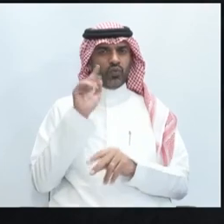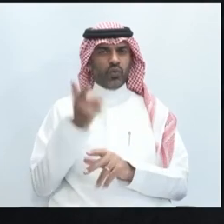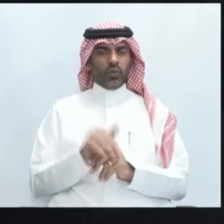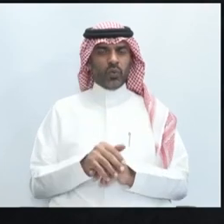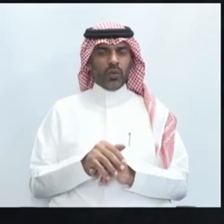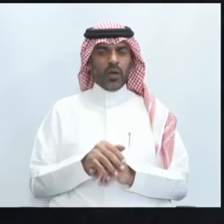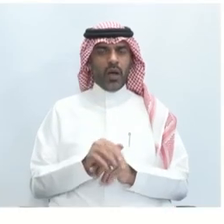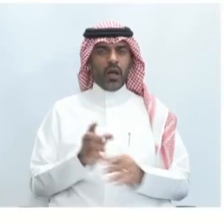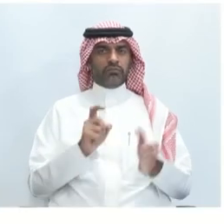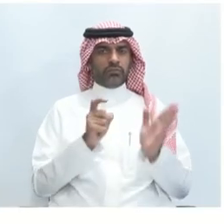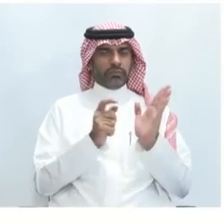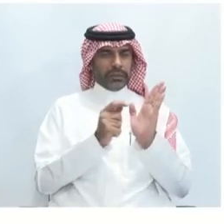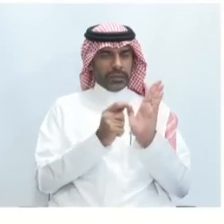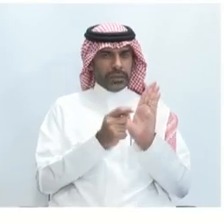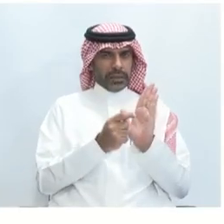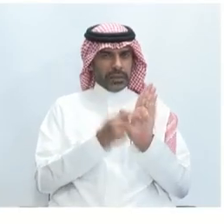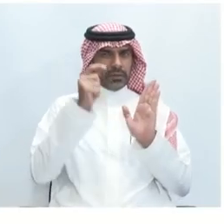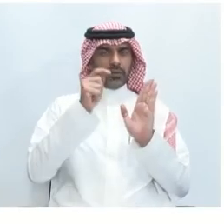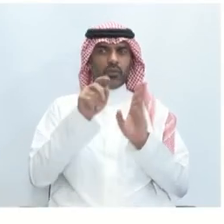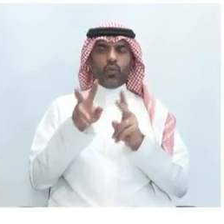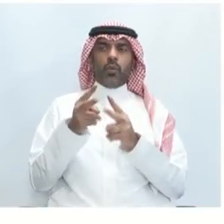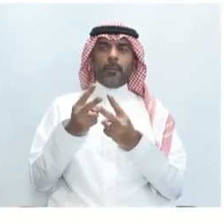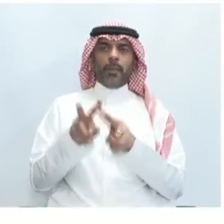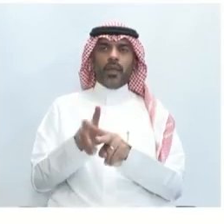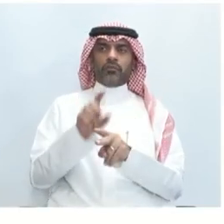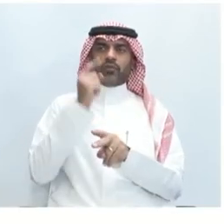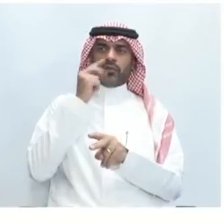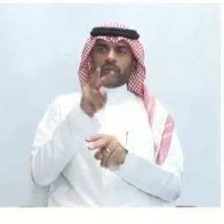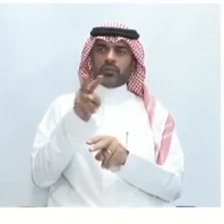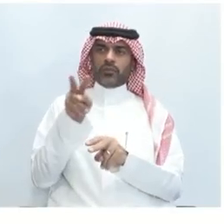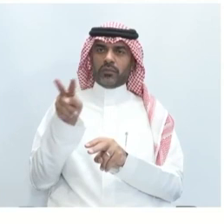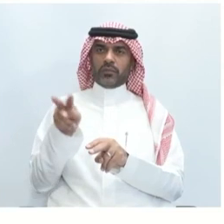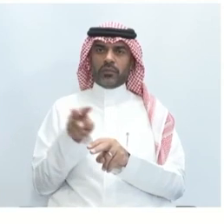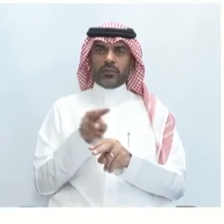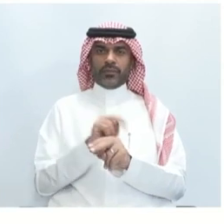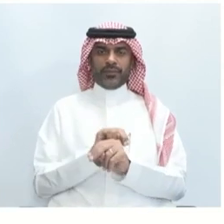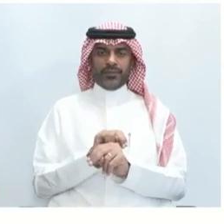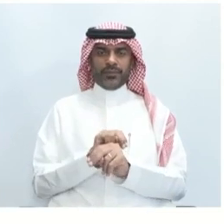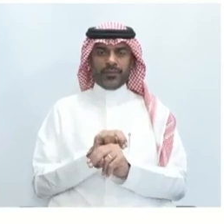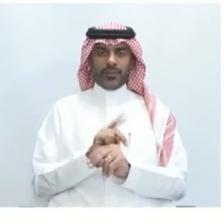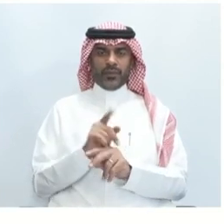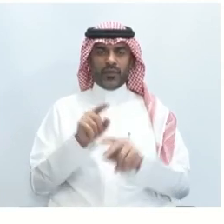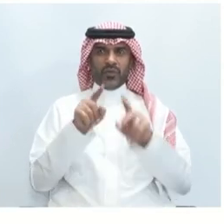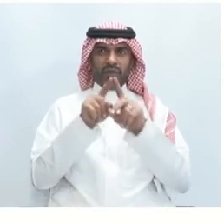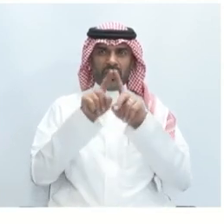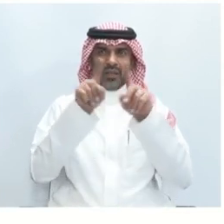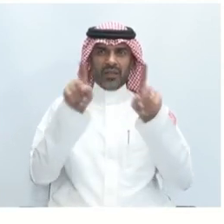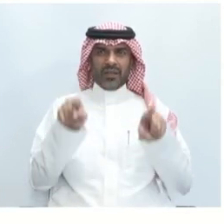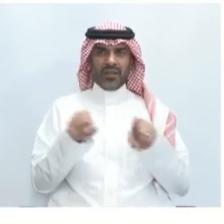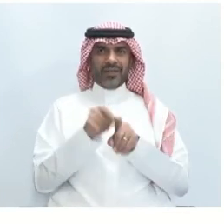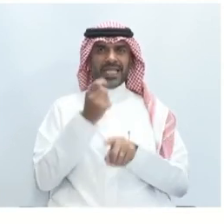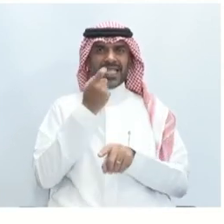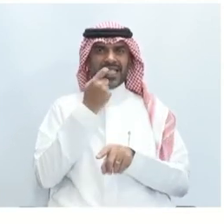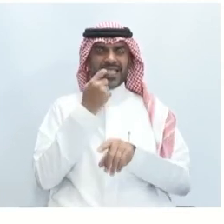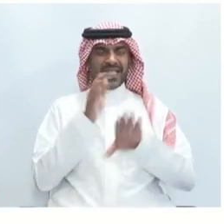احسنتم يقوم ببدء البرنامج او تشغيل البرنامج في وضع المحاكاه بينما المنطقه البيضاء الموجوده في الجهه اليسرى من